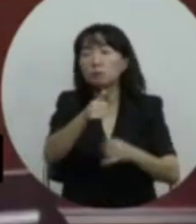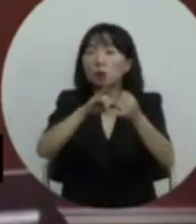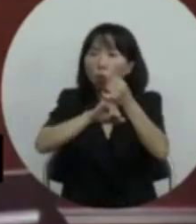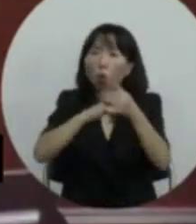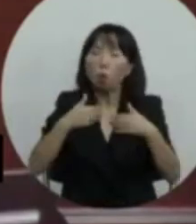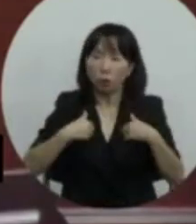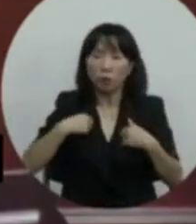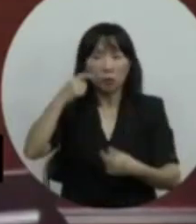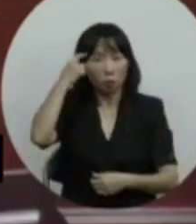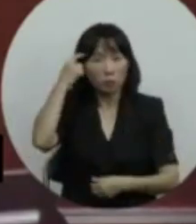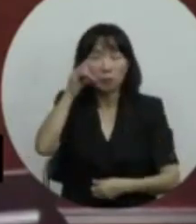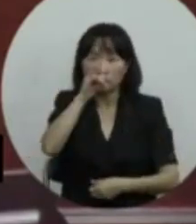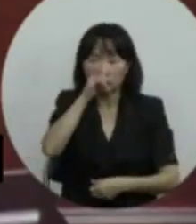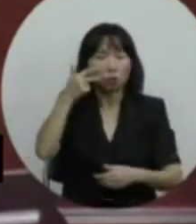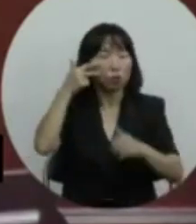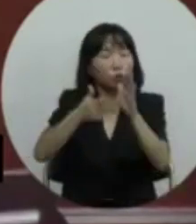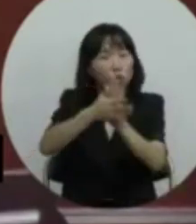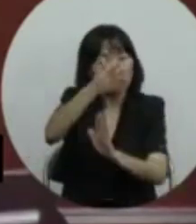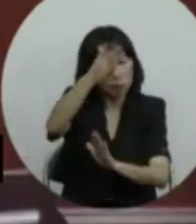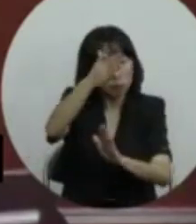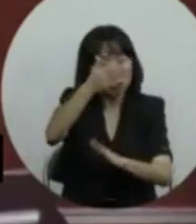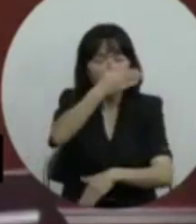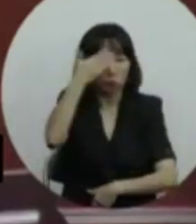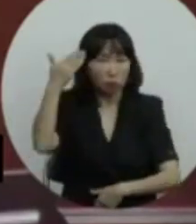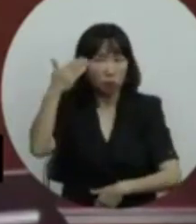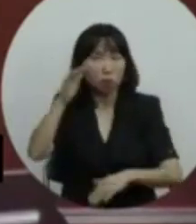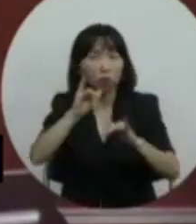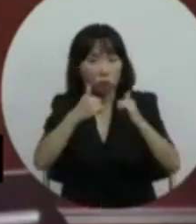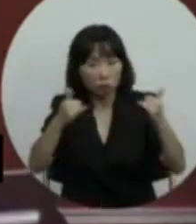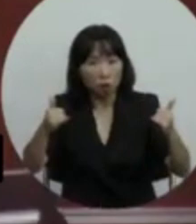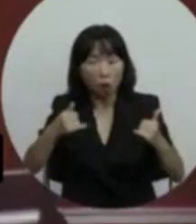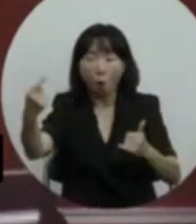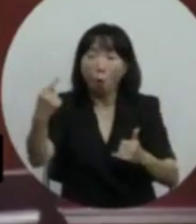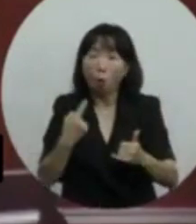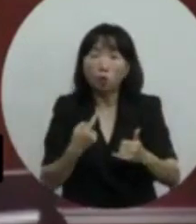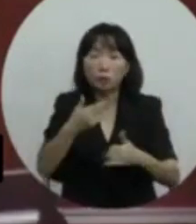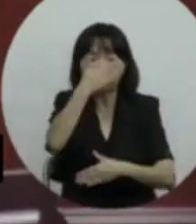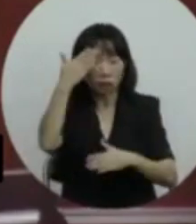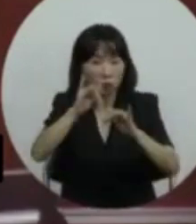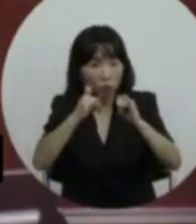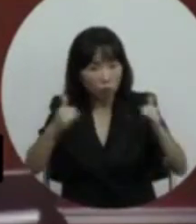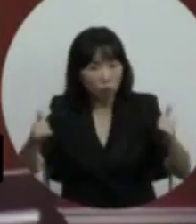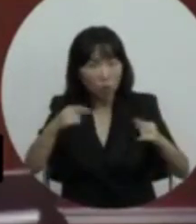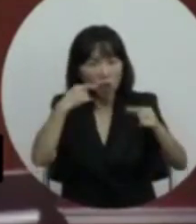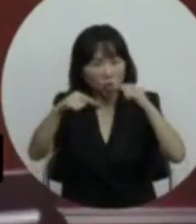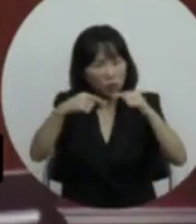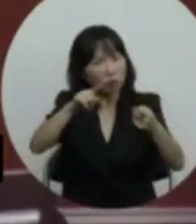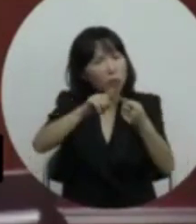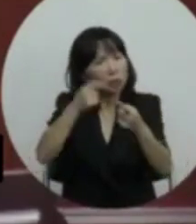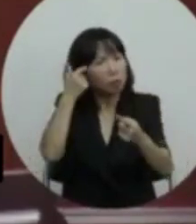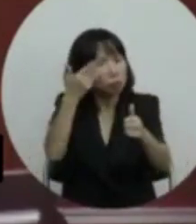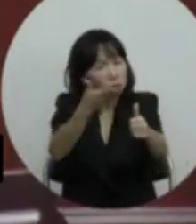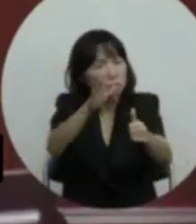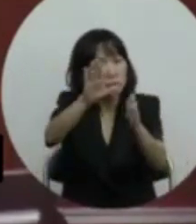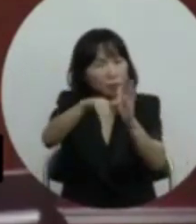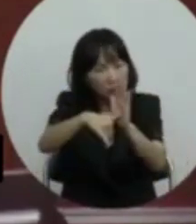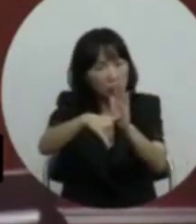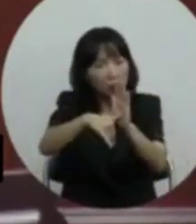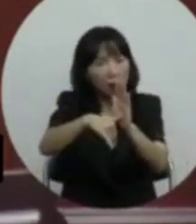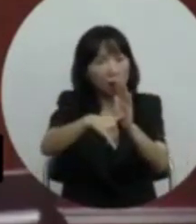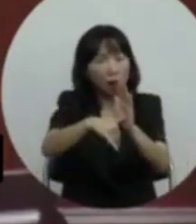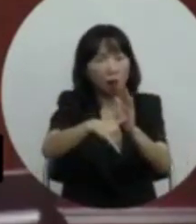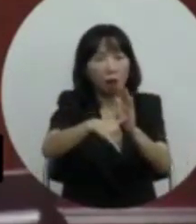의원은 우리 여주에 거주하는 청년이나 전입을 희망하는 청년이 정책에 대한 문의를 했을 때